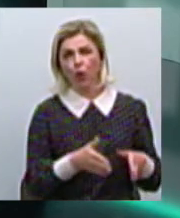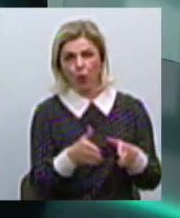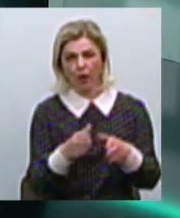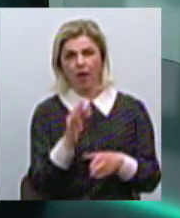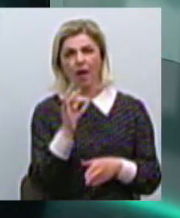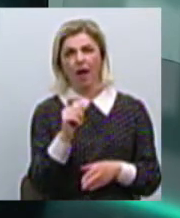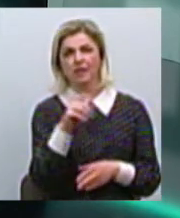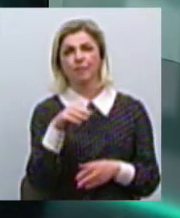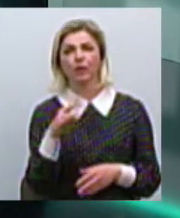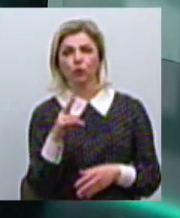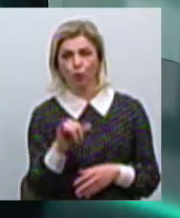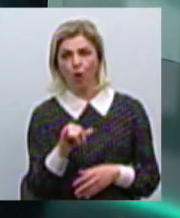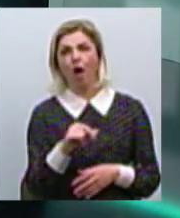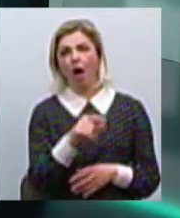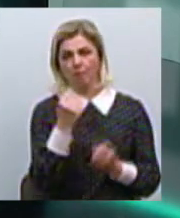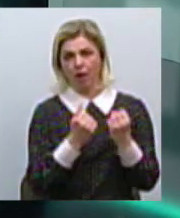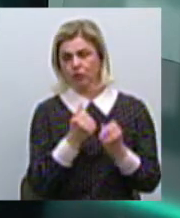Ще які місця?